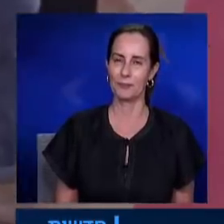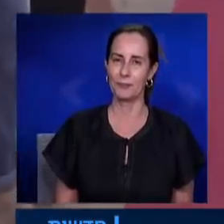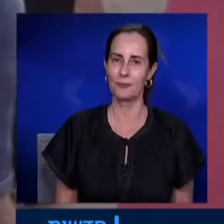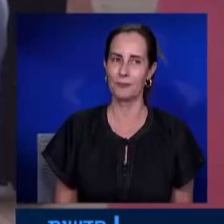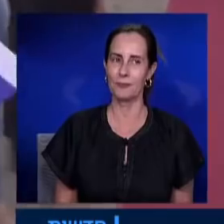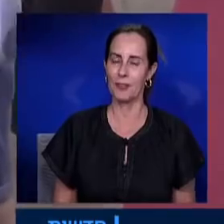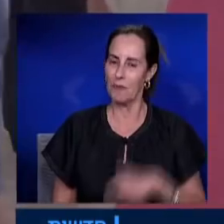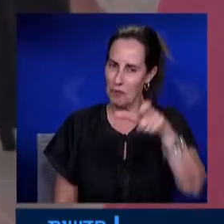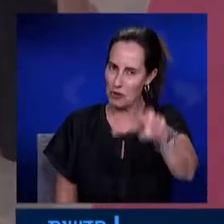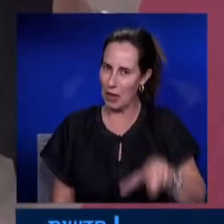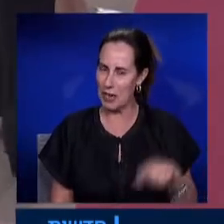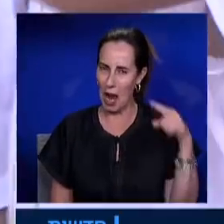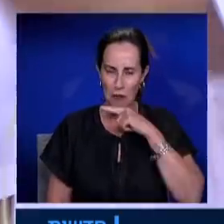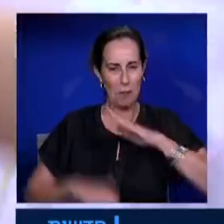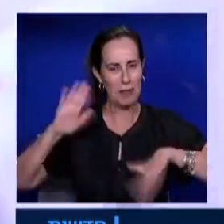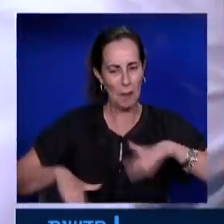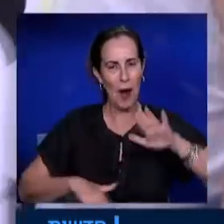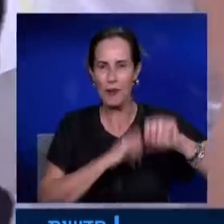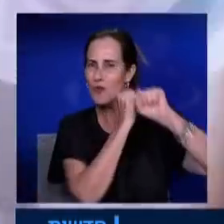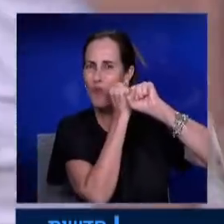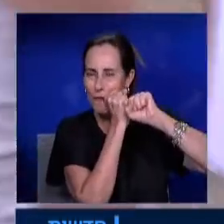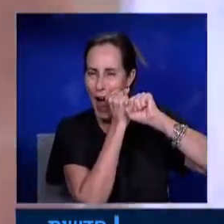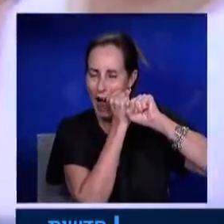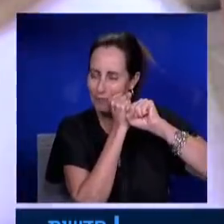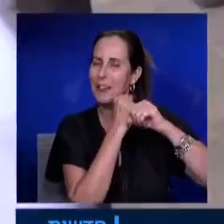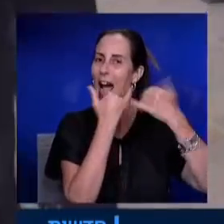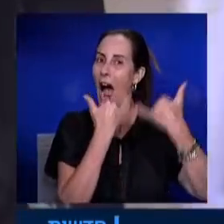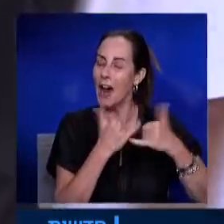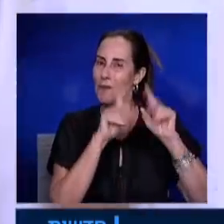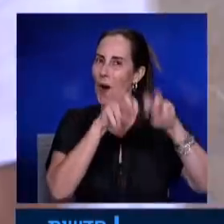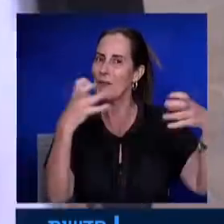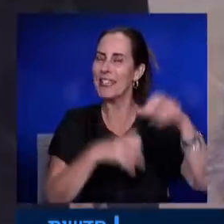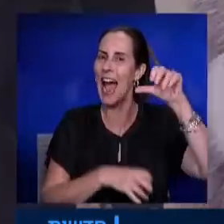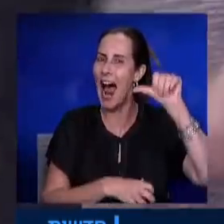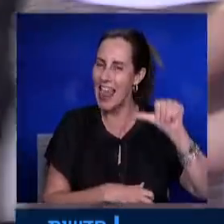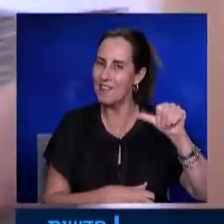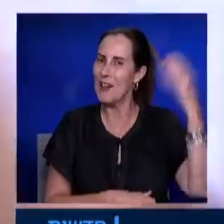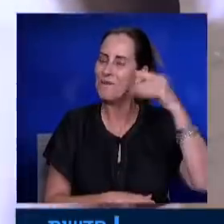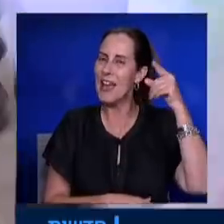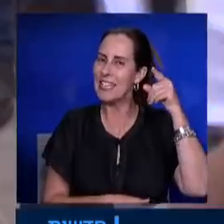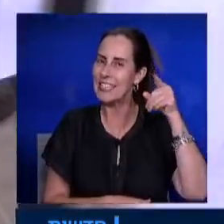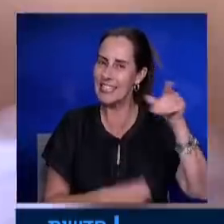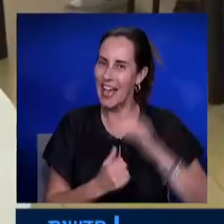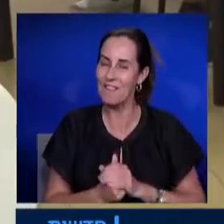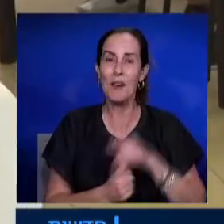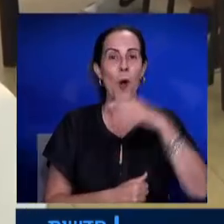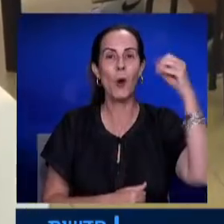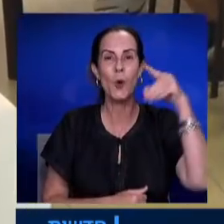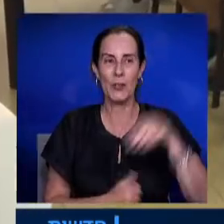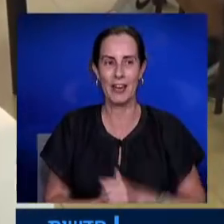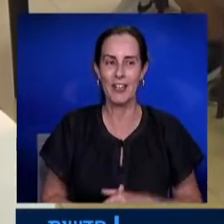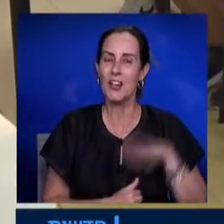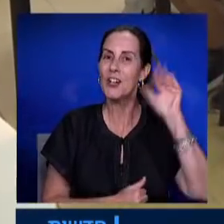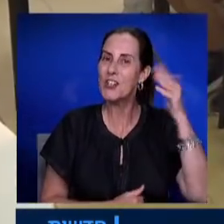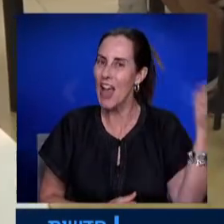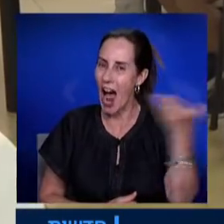בשטיח אדום, בדרבוקות ואפילו בשופרות, התקבלו העולים לכיתה א' בבית הספר אהוד מנור באור יהודה. שלום